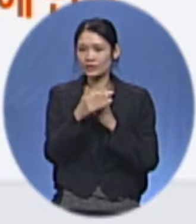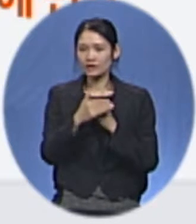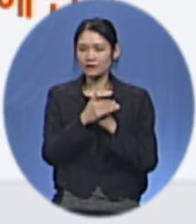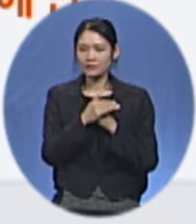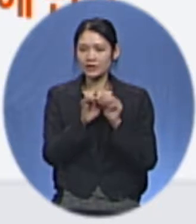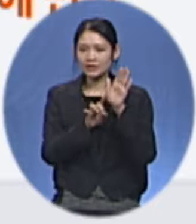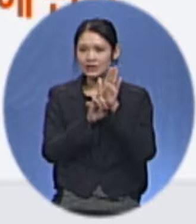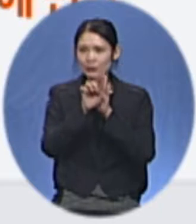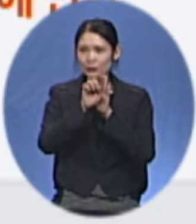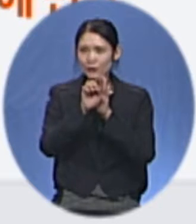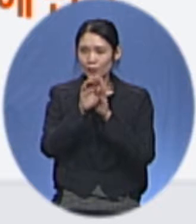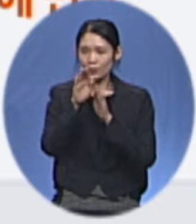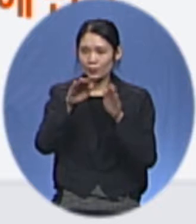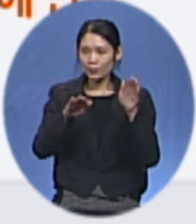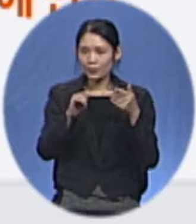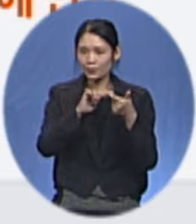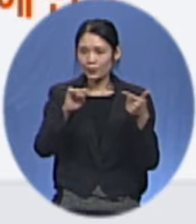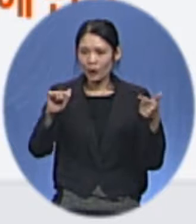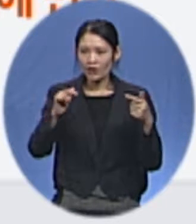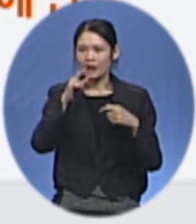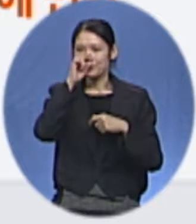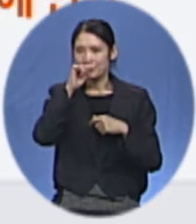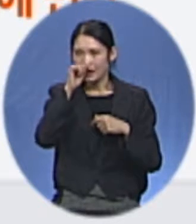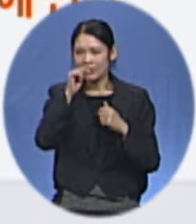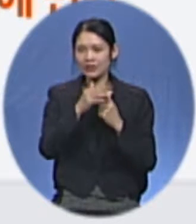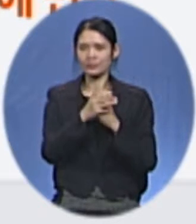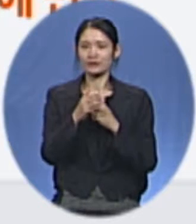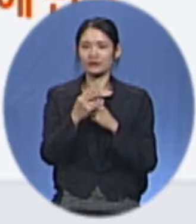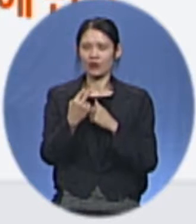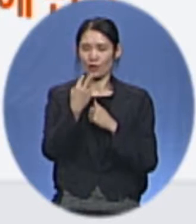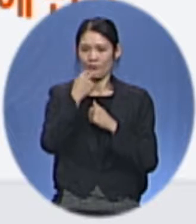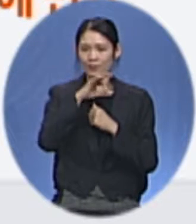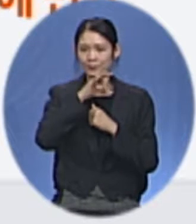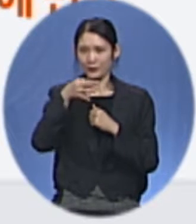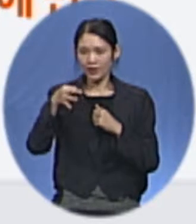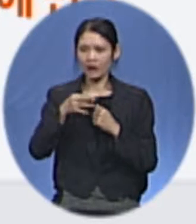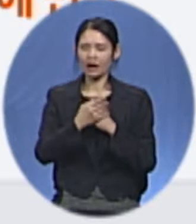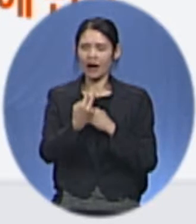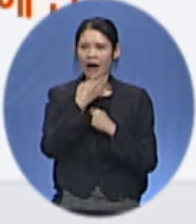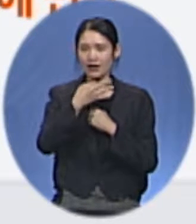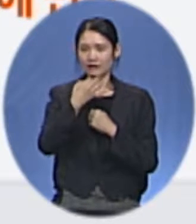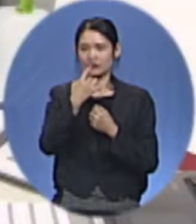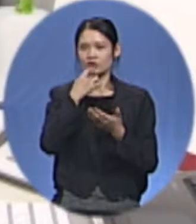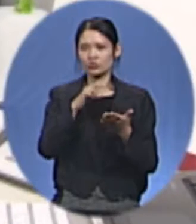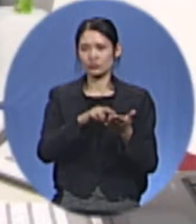매우 민감합니다. 이 점도 환절기에 감기가 잘 걸리는 이유입니다.